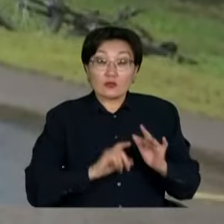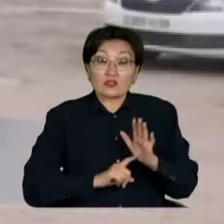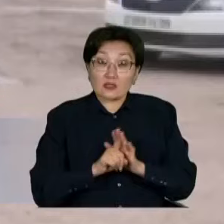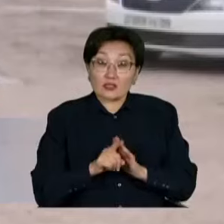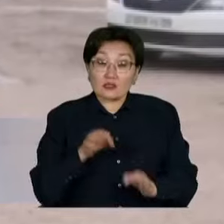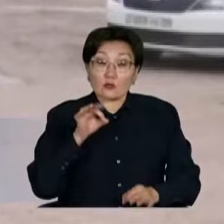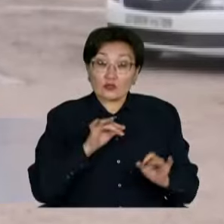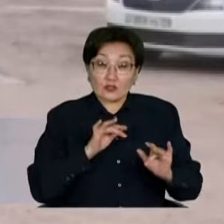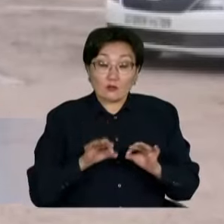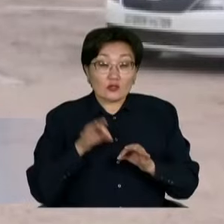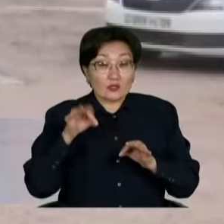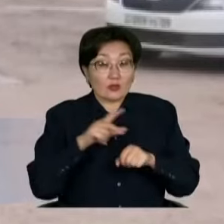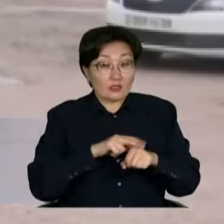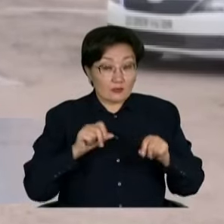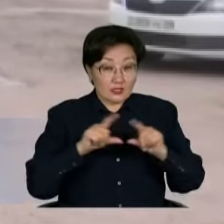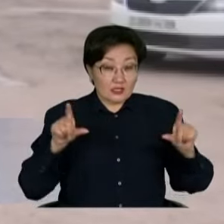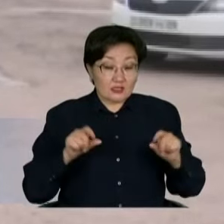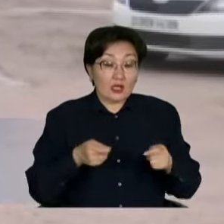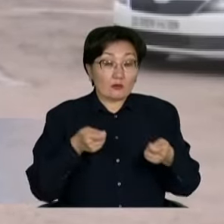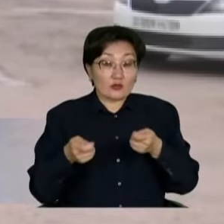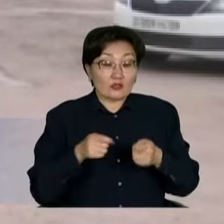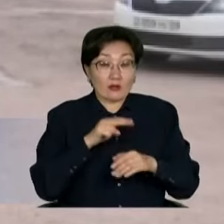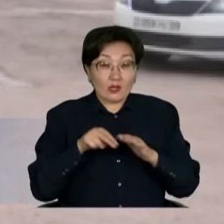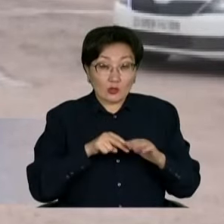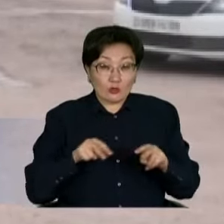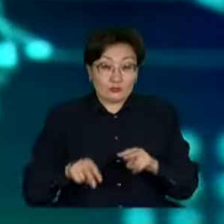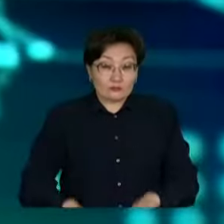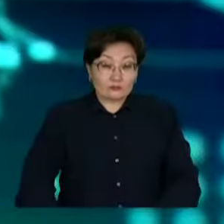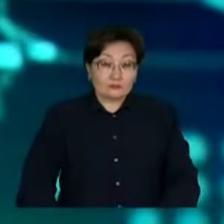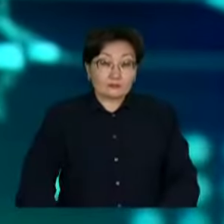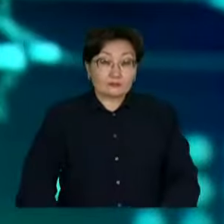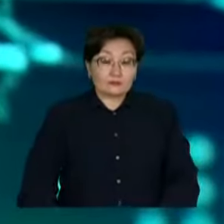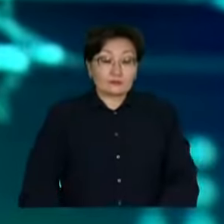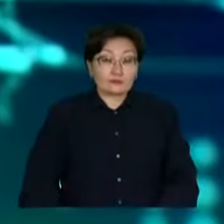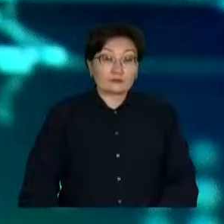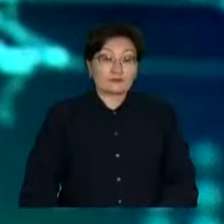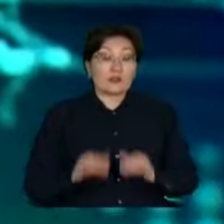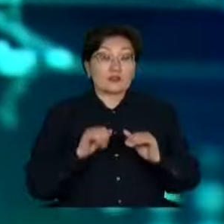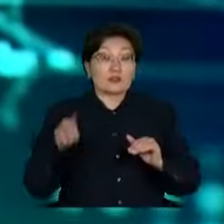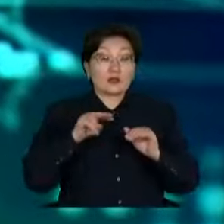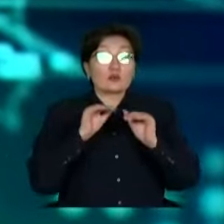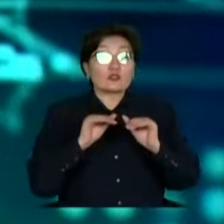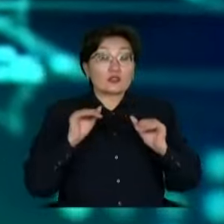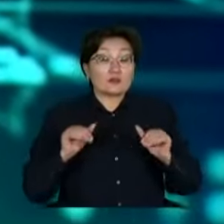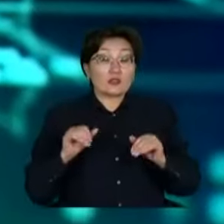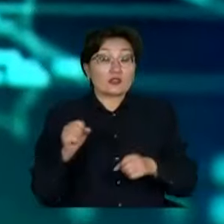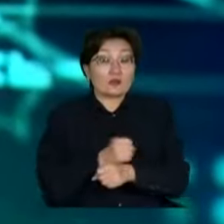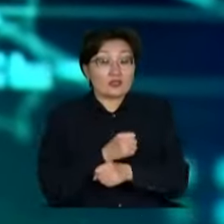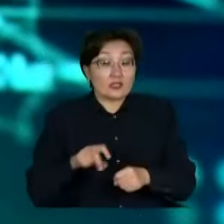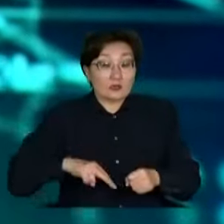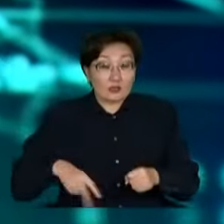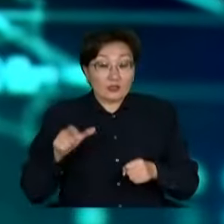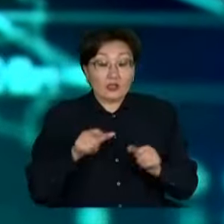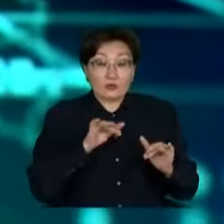Қылмыстық іс облыстық полиция департаменті басшылығының бақылауында. Балабақшада бүлдіршіндерге қол жұмсаған